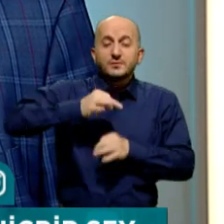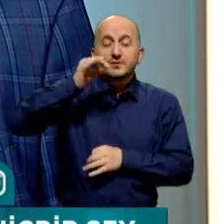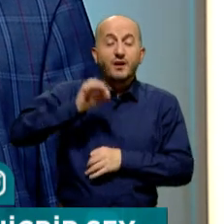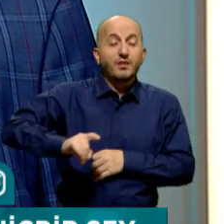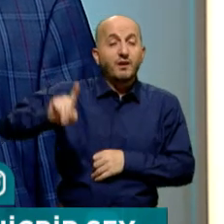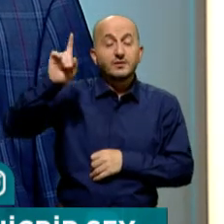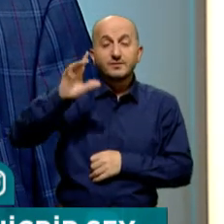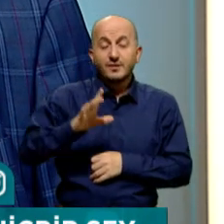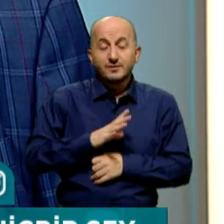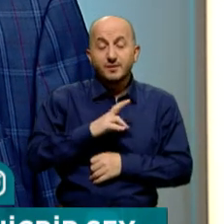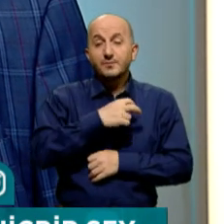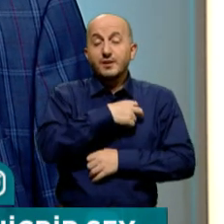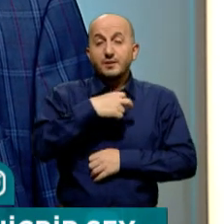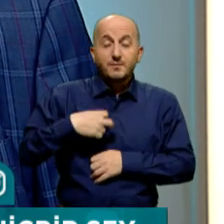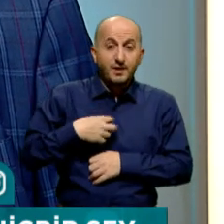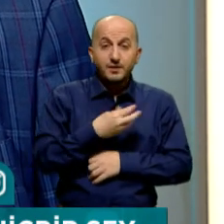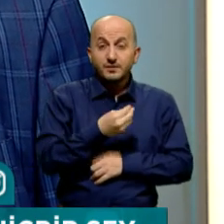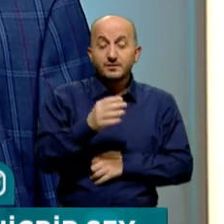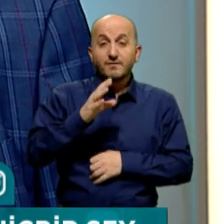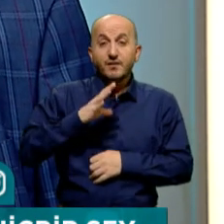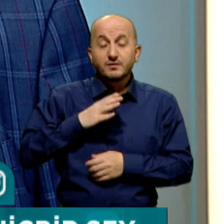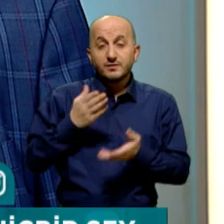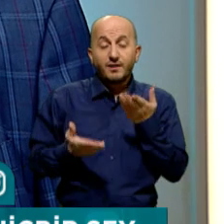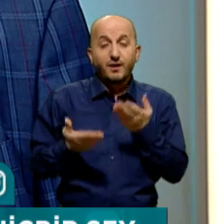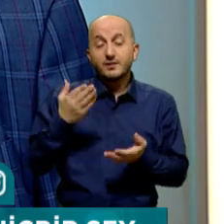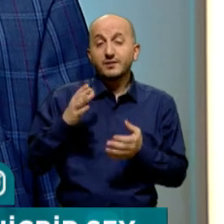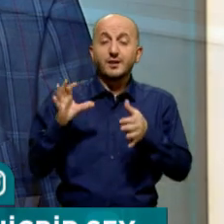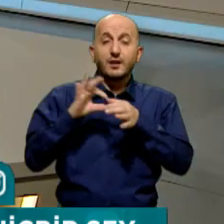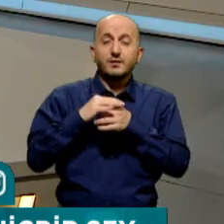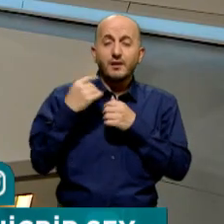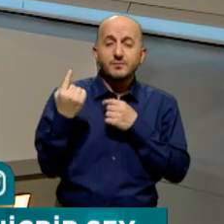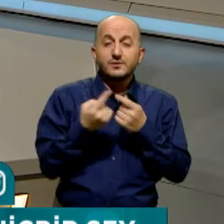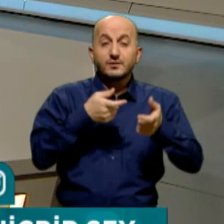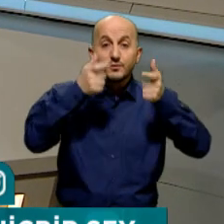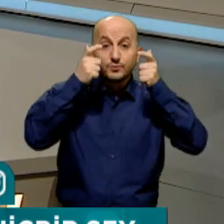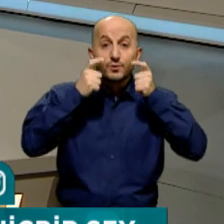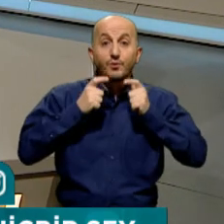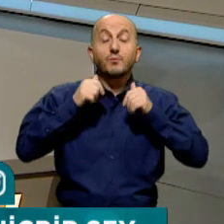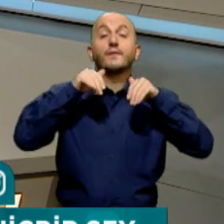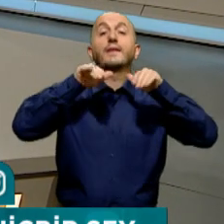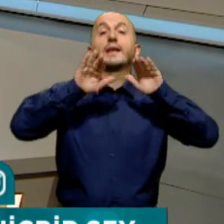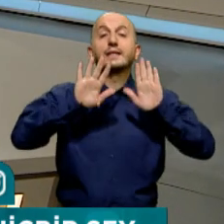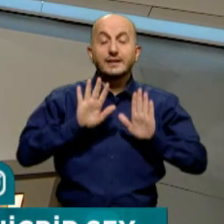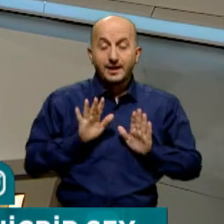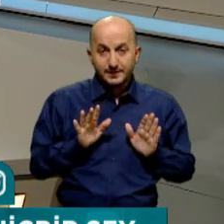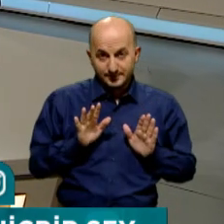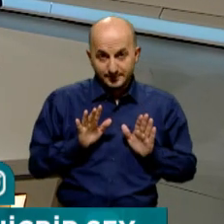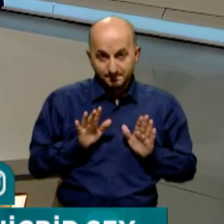varlığından, ne peygamberlerin varlığından, ne de ahirette ilgili herhangi bir şeyden sorumlu değillerdir